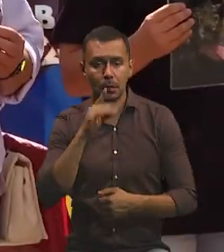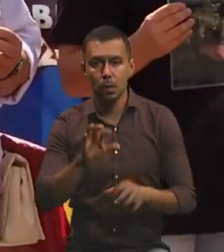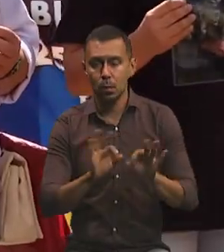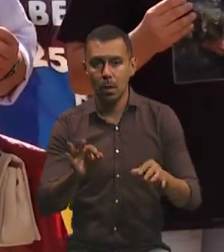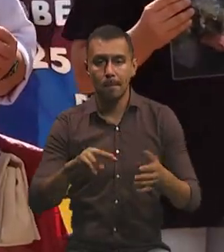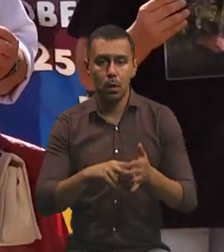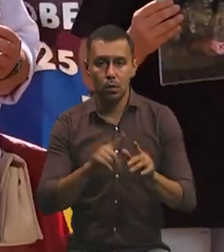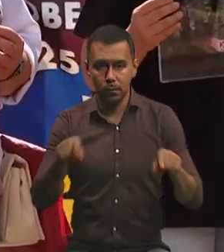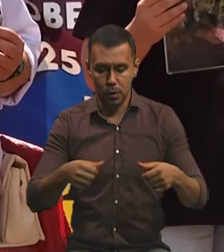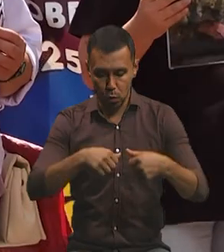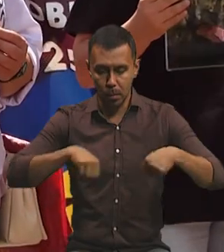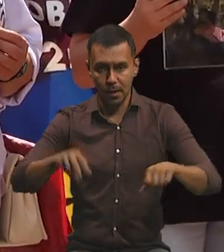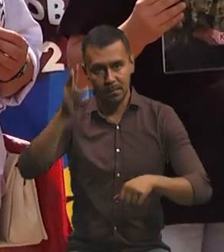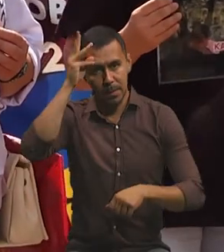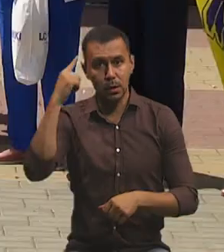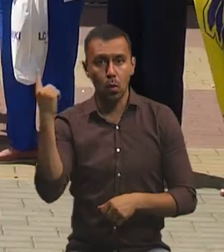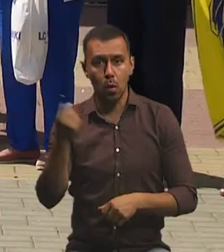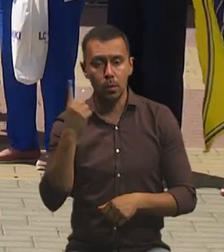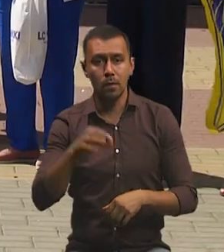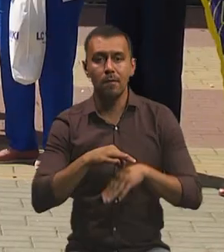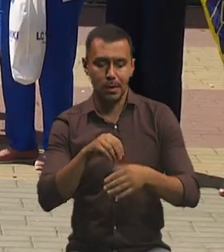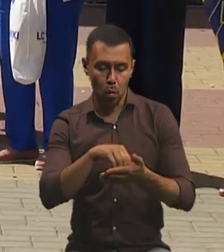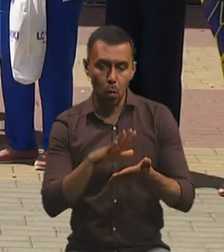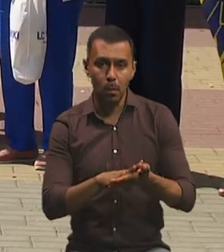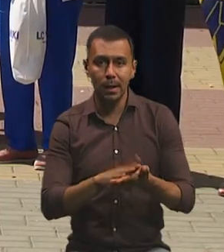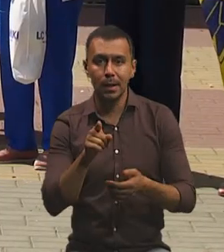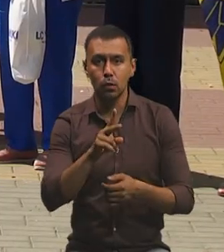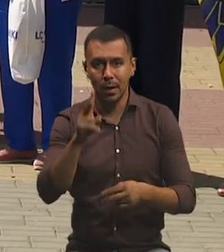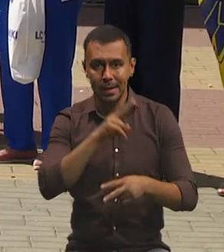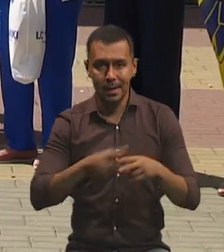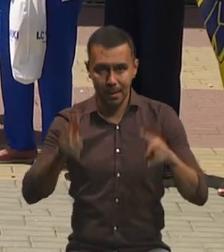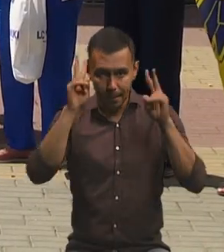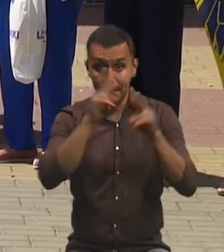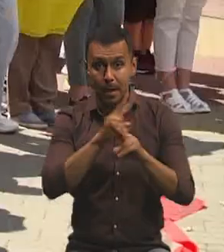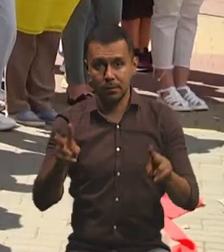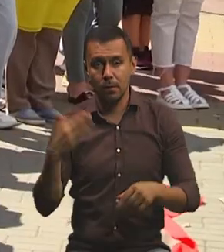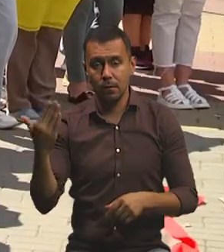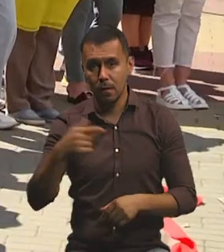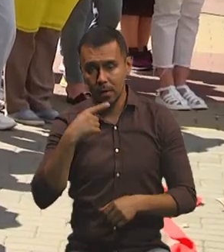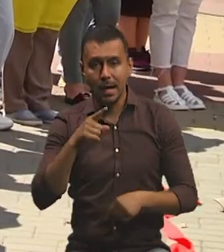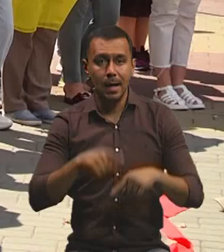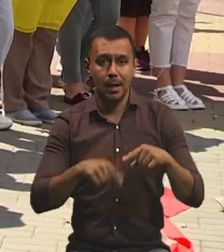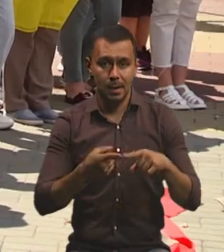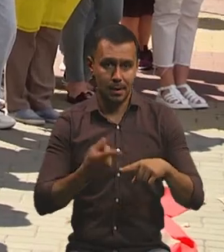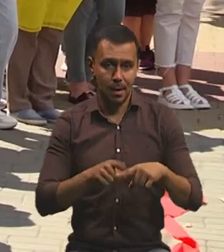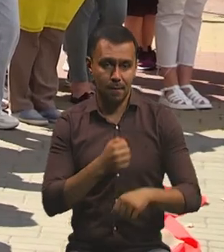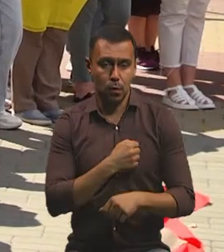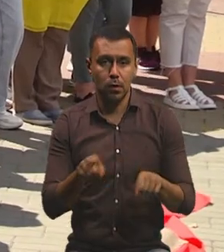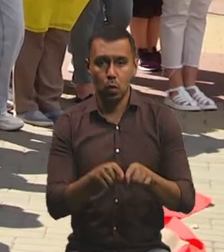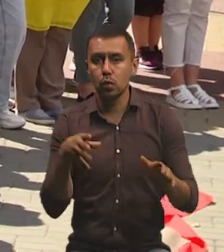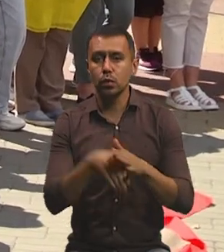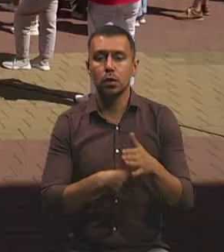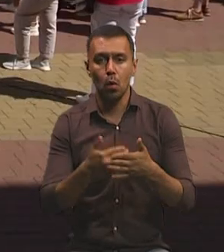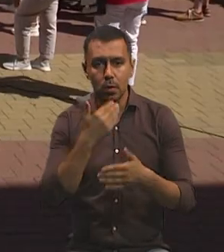планують створити комісію в Хмельницькій області, аби вести облік тих, хто зник безвісти. За її словами, рідні цих військових також